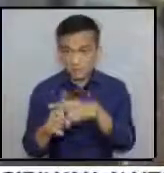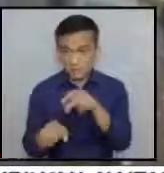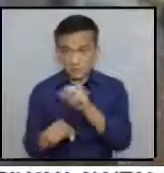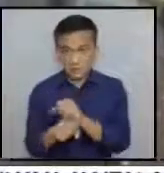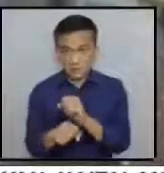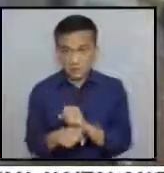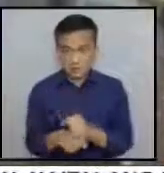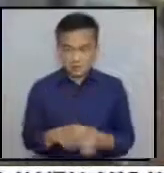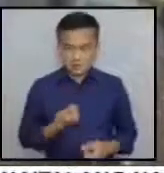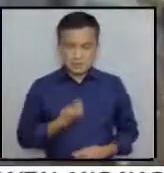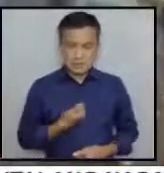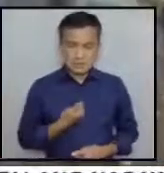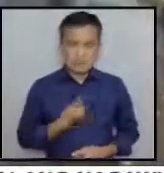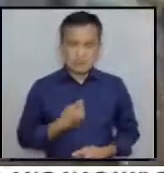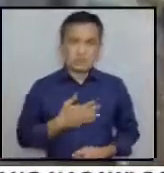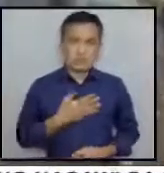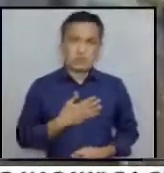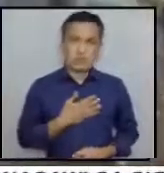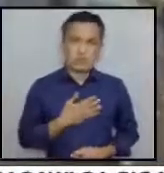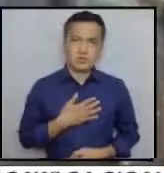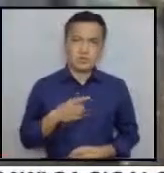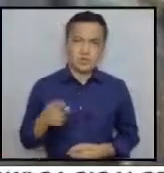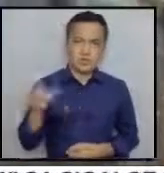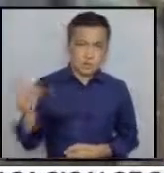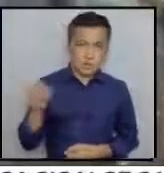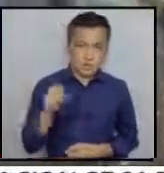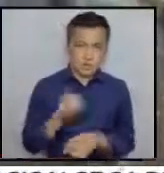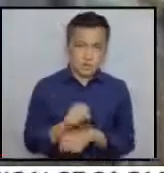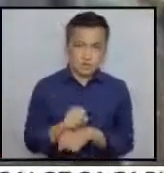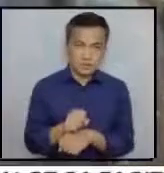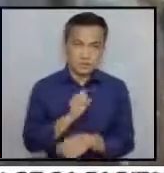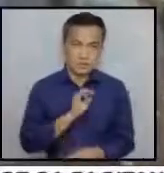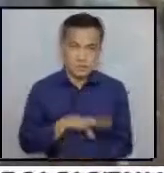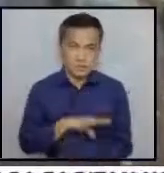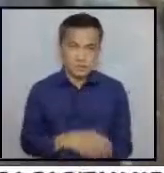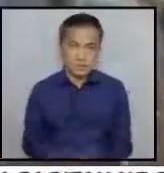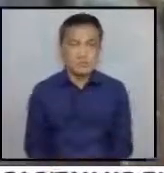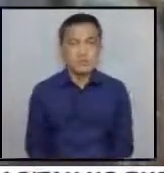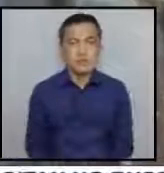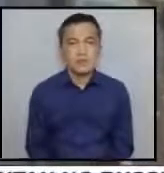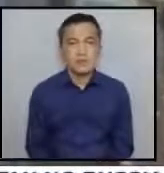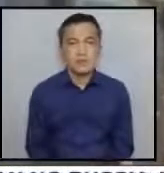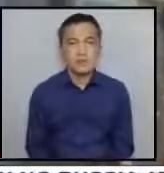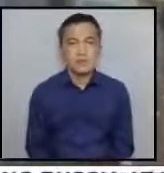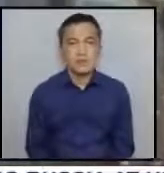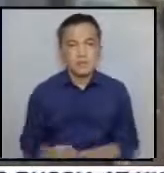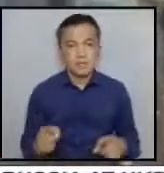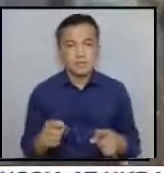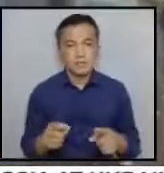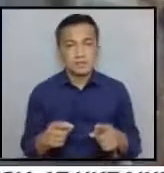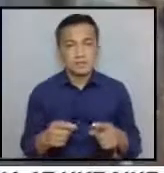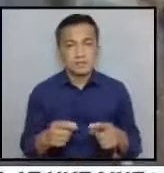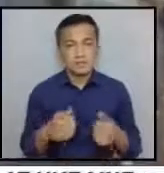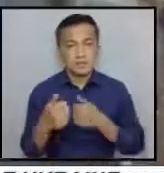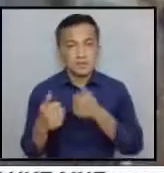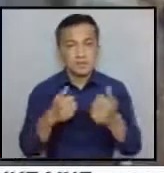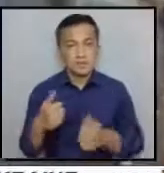iniisip mo kasi gusto mong makuha ang trabaho o para kumita ka. Pero sa pagtakbo bilang Pangulo ng